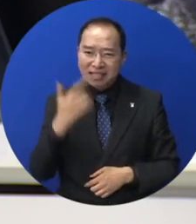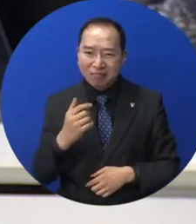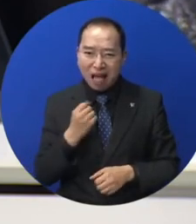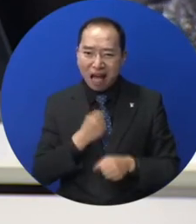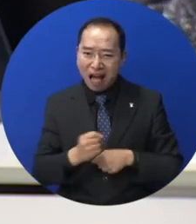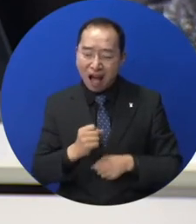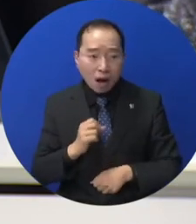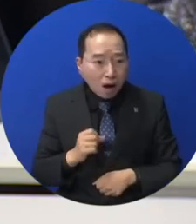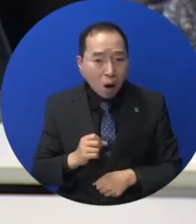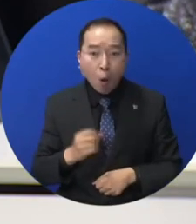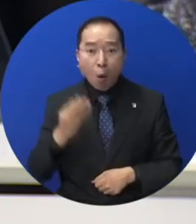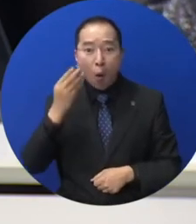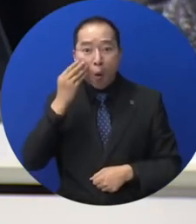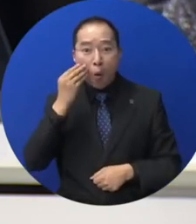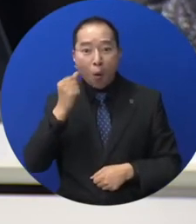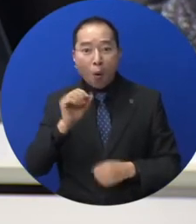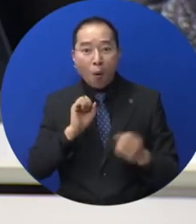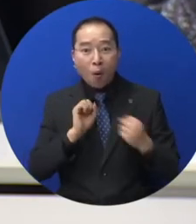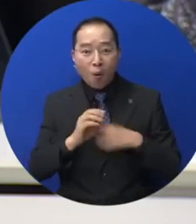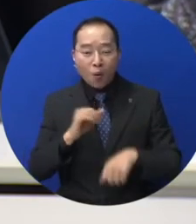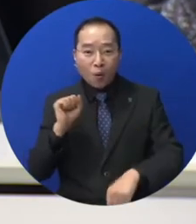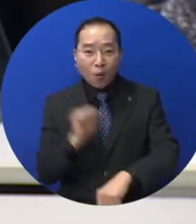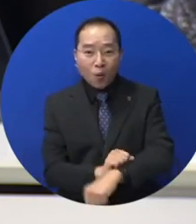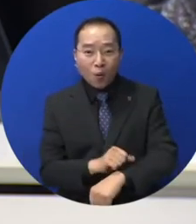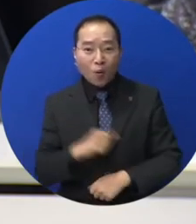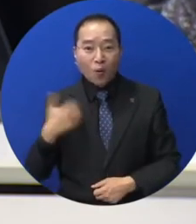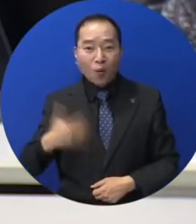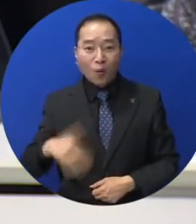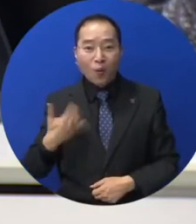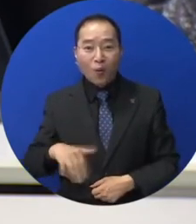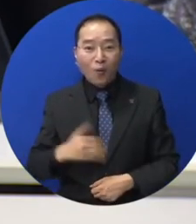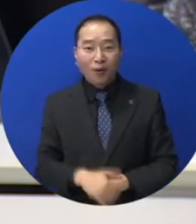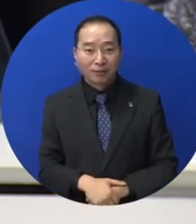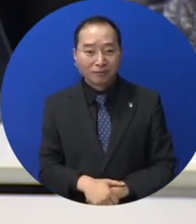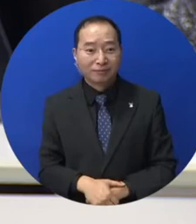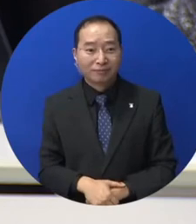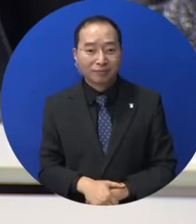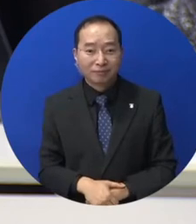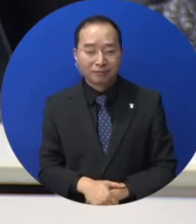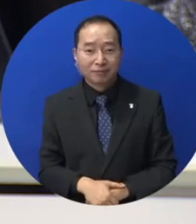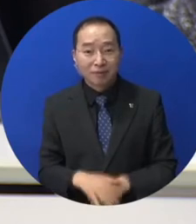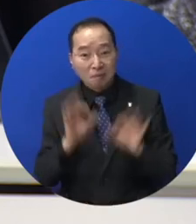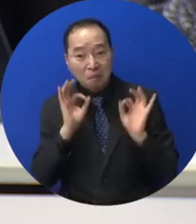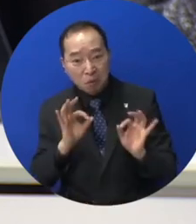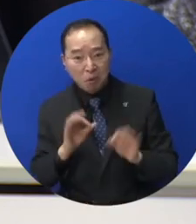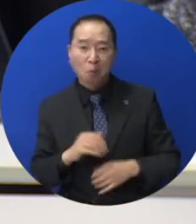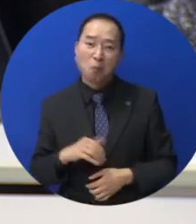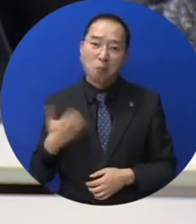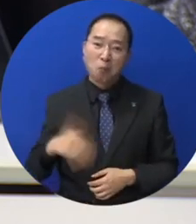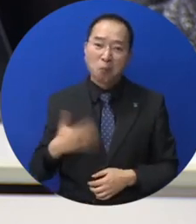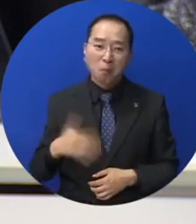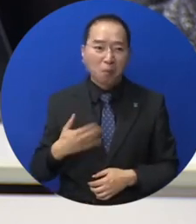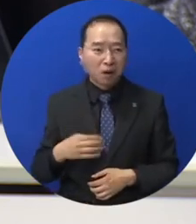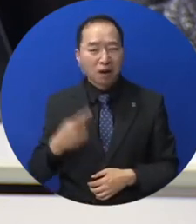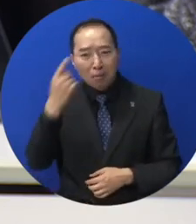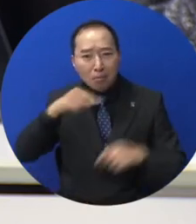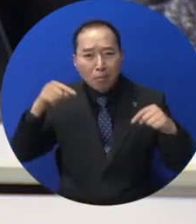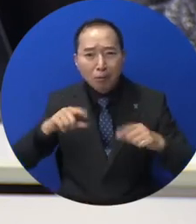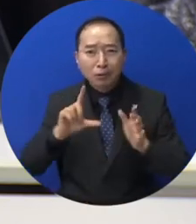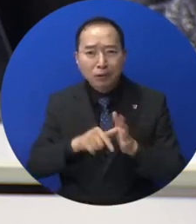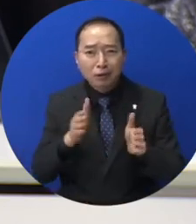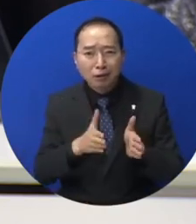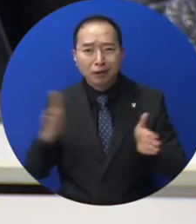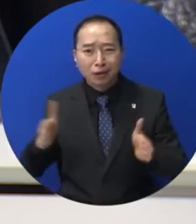텐데 너무 잘 해주셔서 이게 저 시청자들의 허용하면 면접 시간을 좀